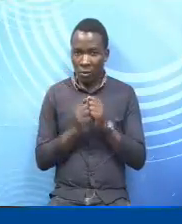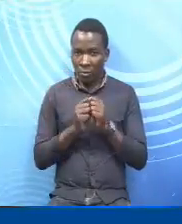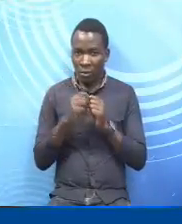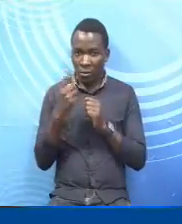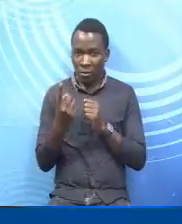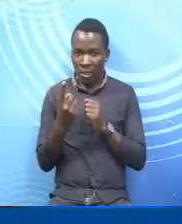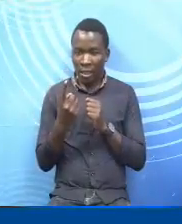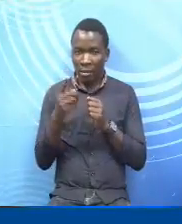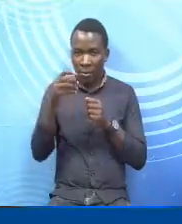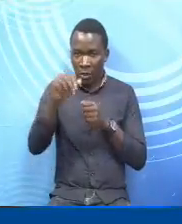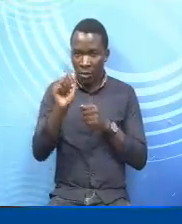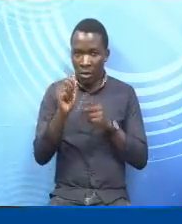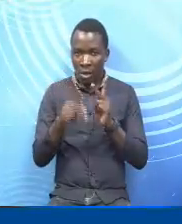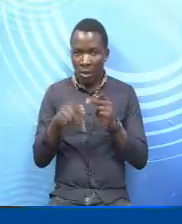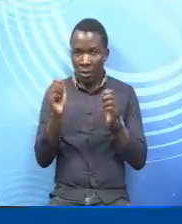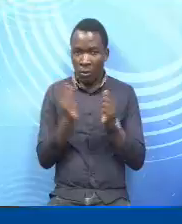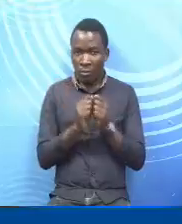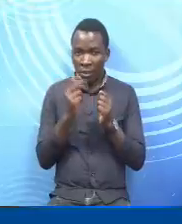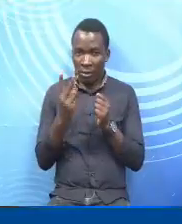16,811. Muri aba ngaba abagera ku